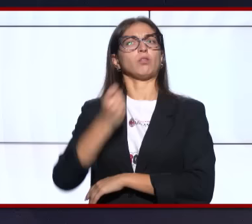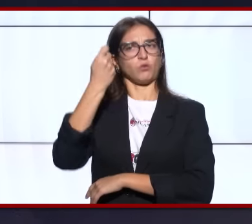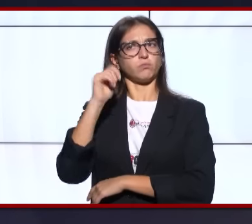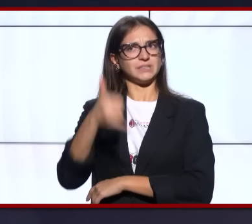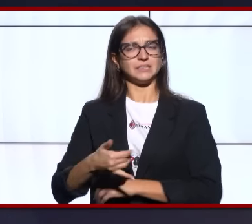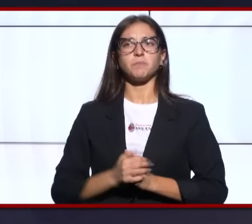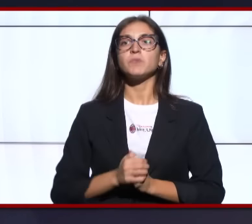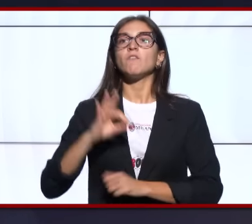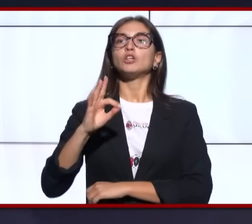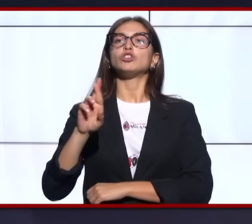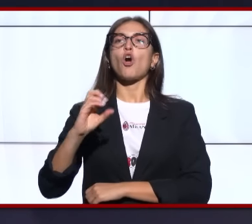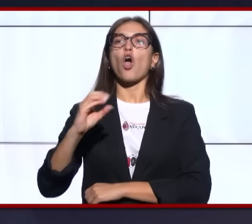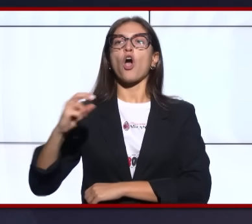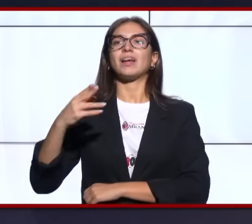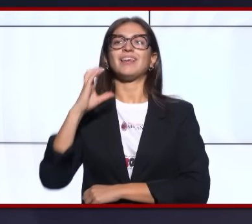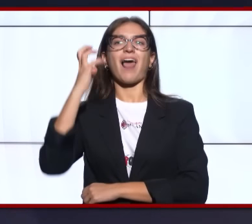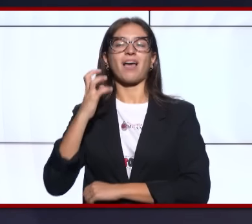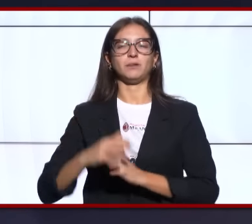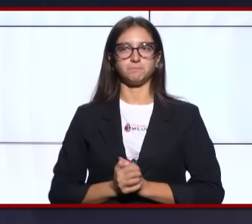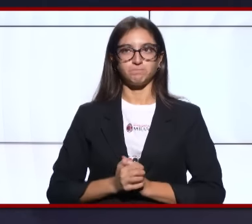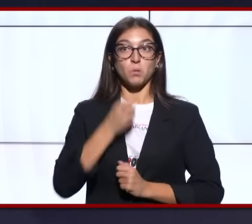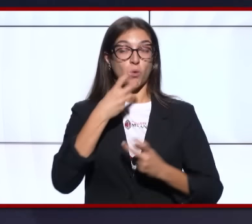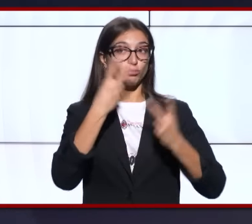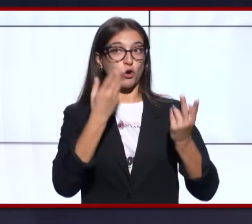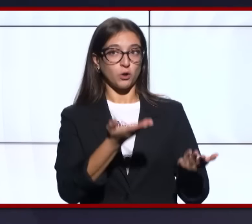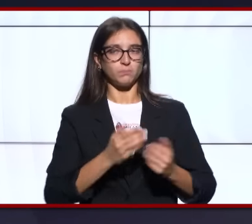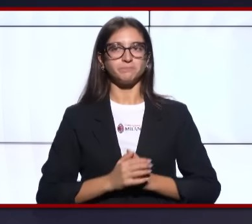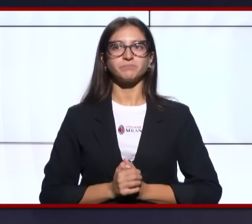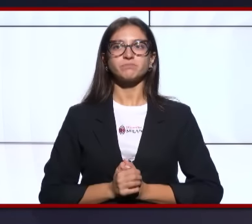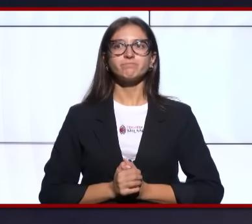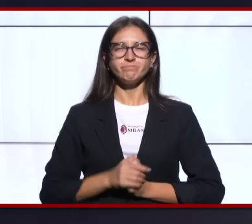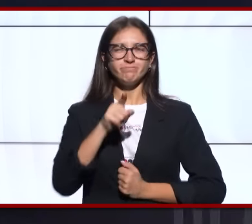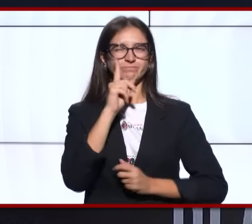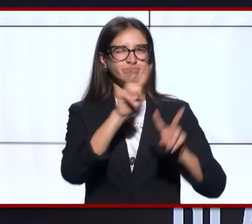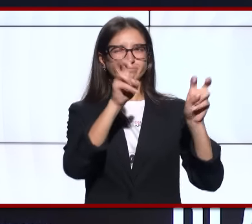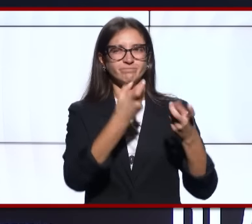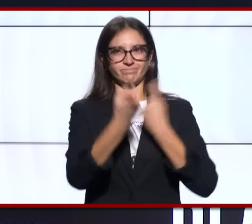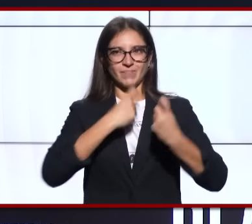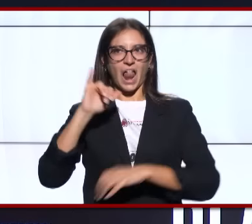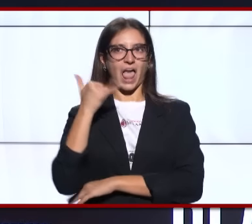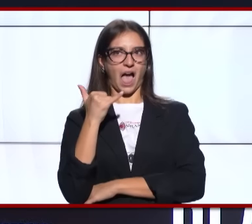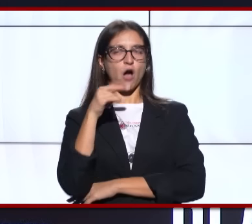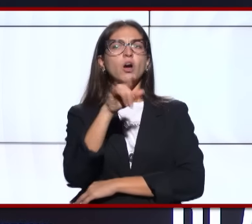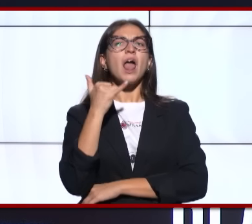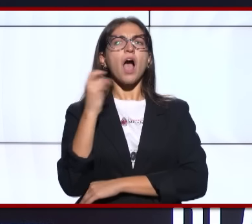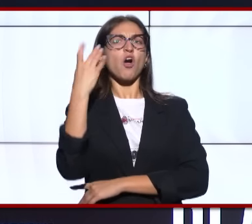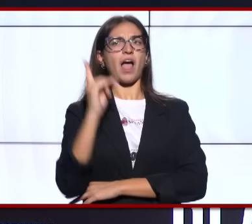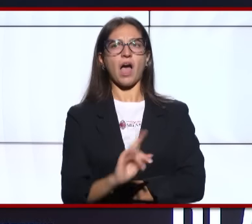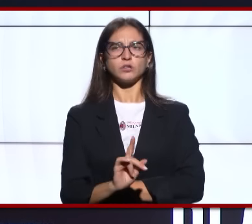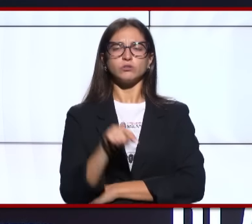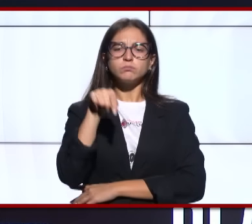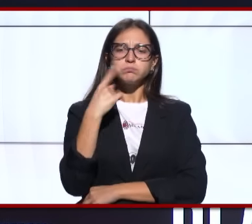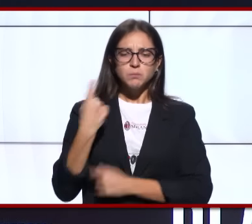Rai Buongiorno Buongiorno Buongiorno Vorrei tornare leao non è un caso ma allora che che cosa non sta funzionando